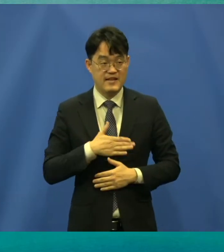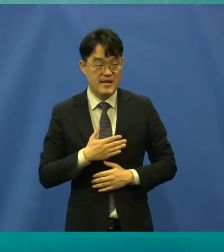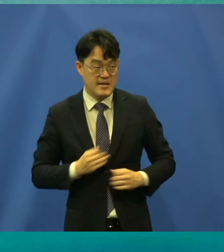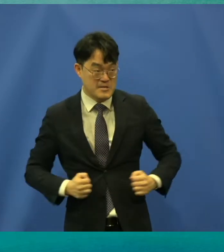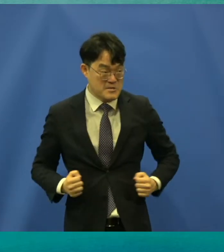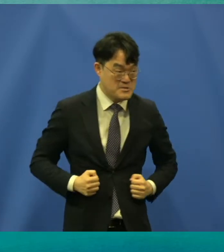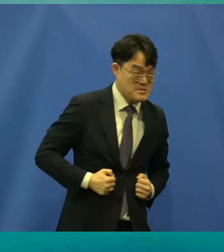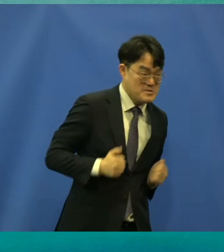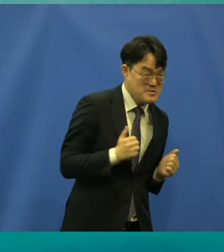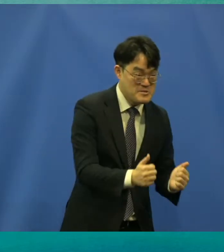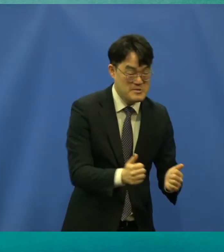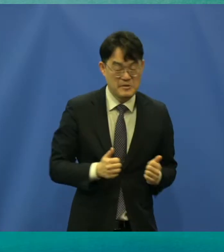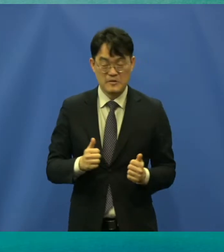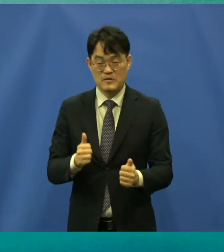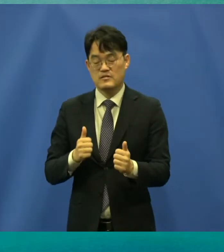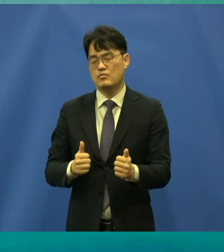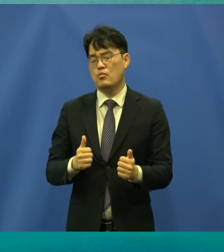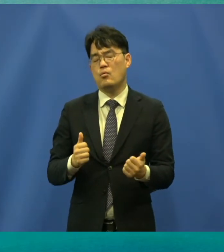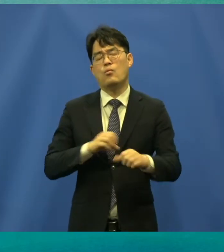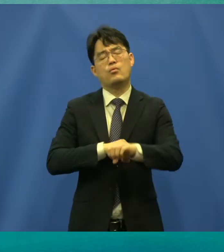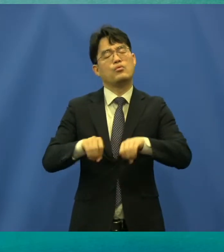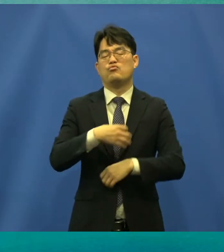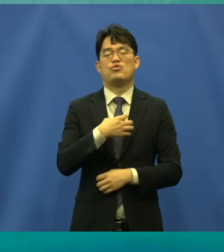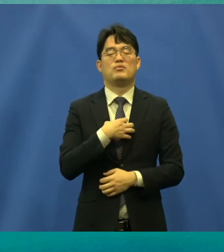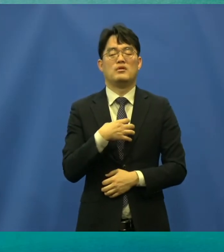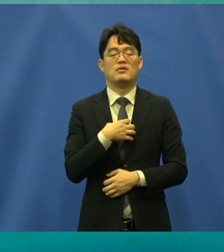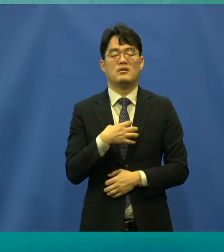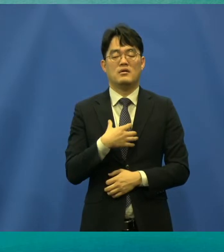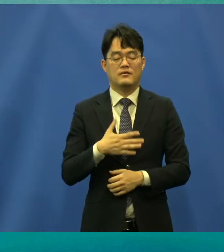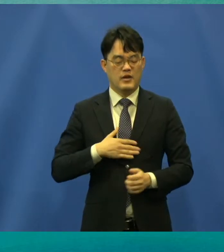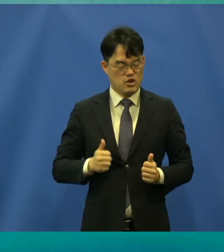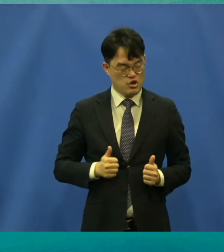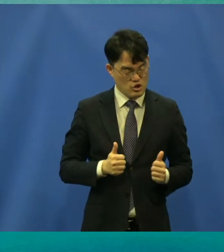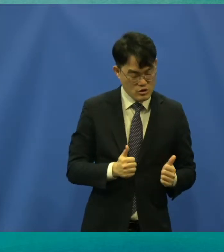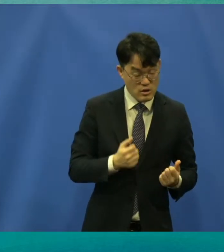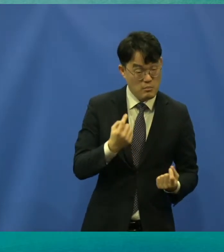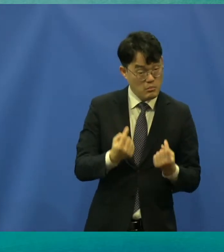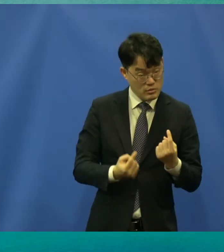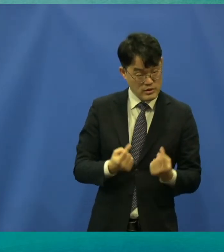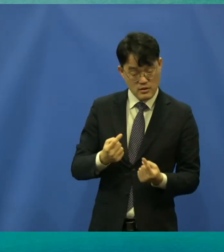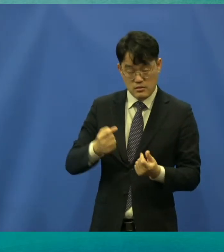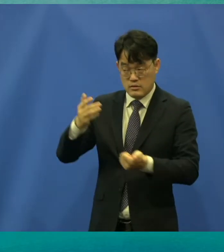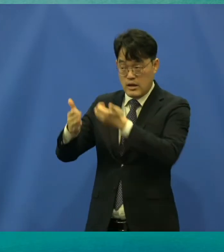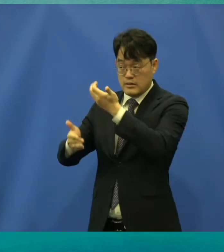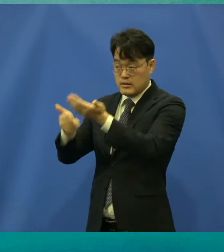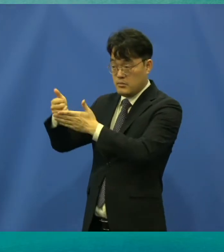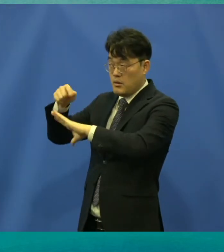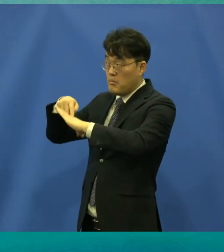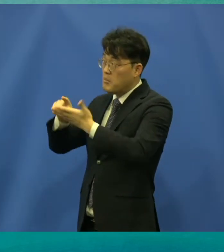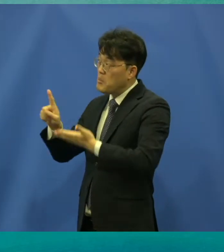위험해요. 우리의 열심보다 더 중요한 것은 하나님의 마음을 아는 것입니다.